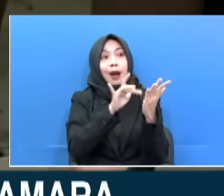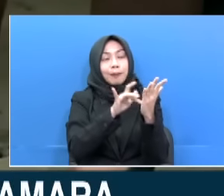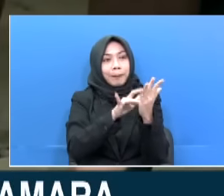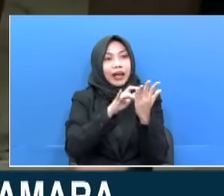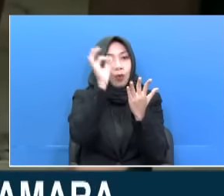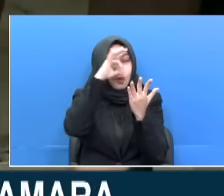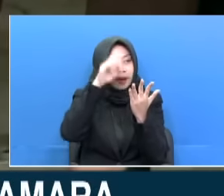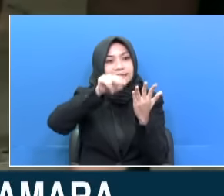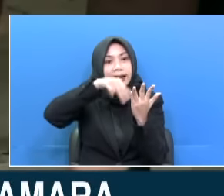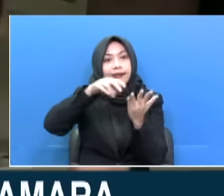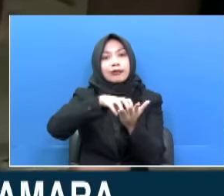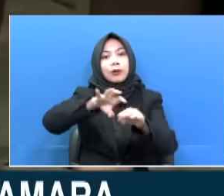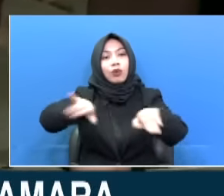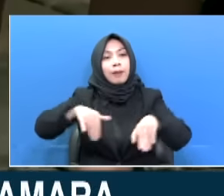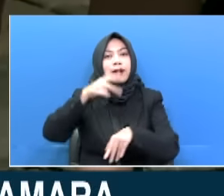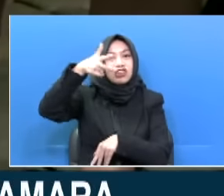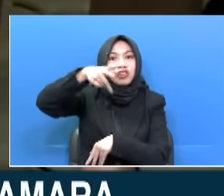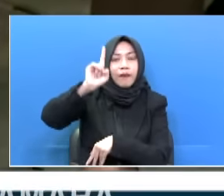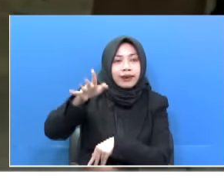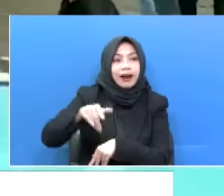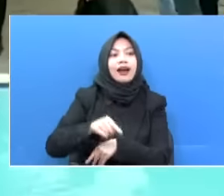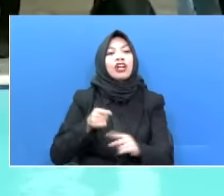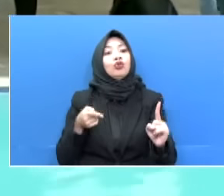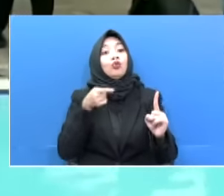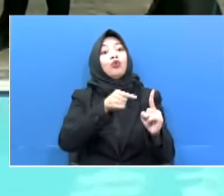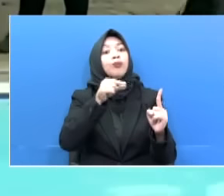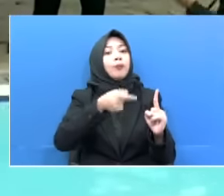berencana tim liputan Kompas